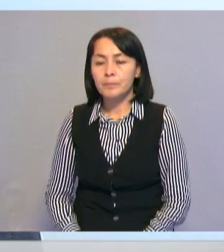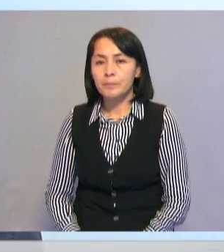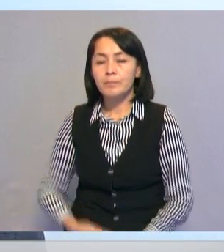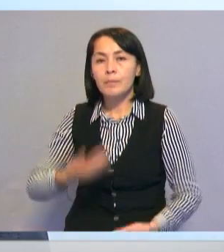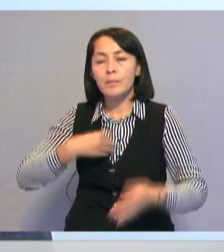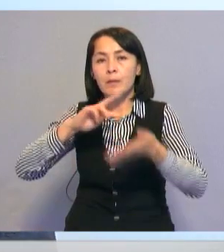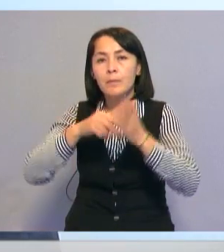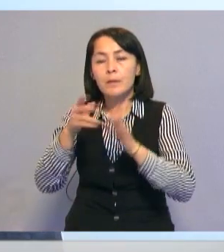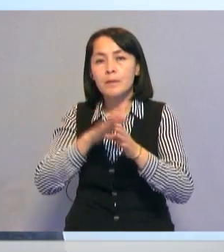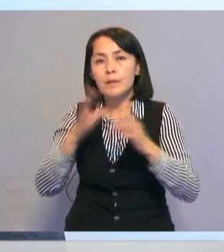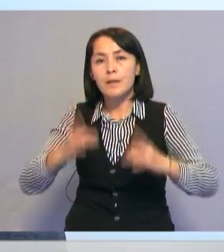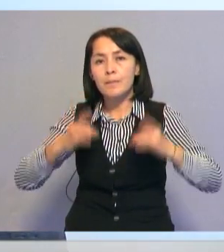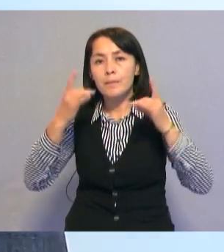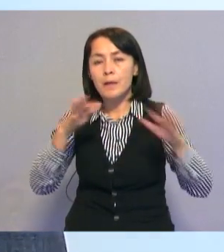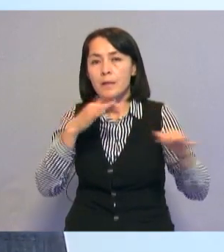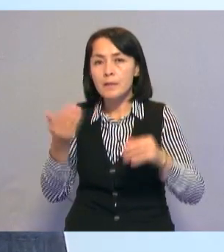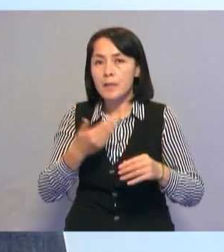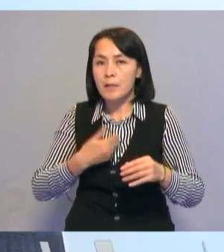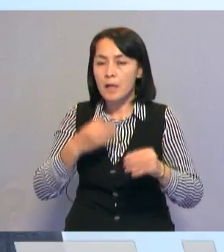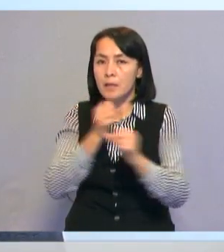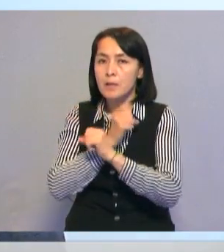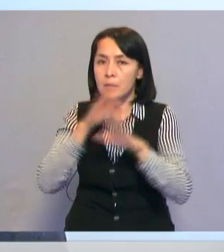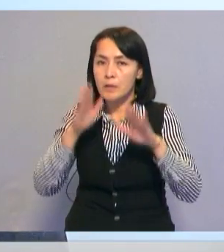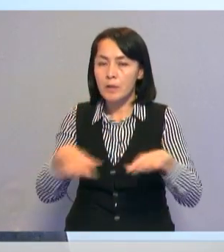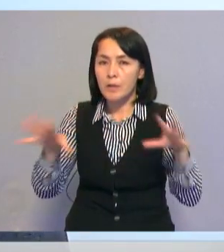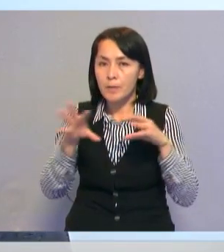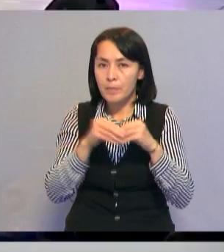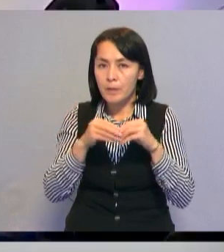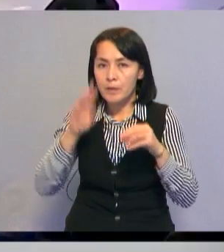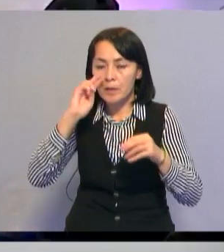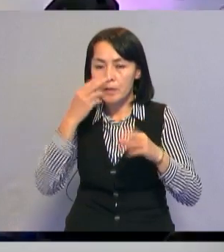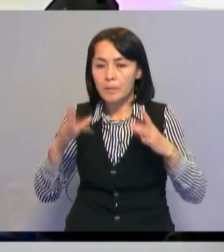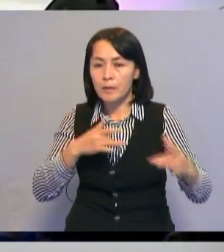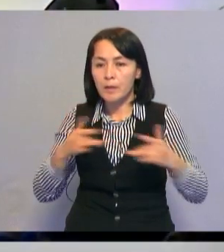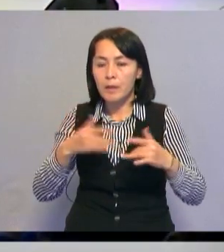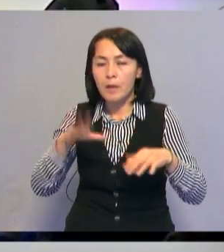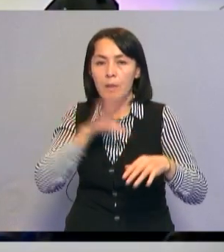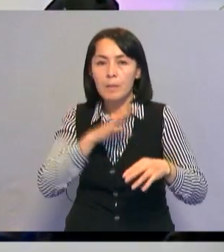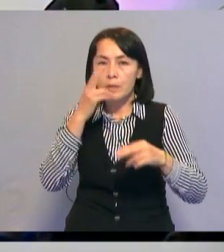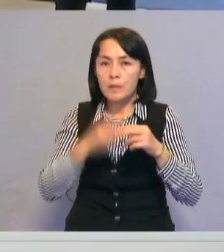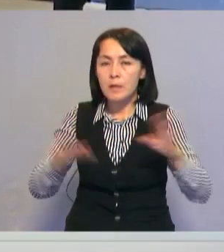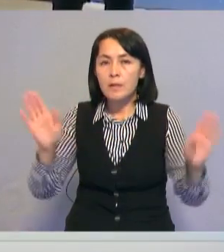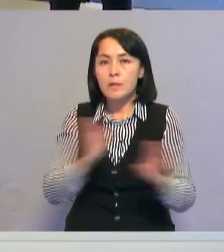Мы планируем проводить праздничные мероприятия в наших парках вместе с «Шымкент-концерт». Праздничный концерт